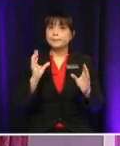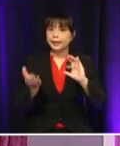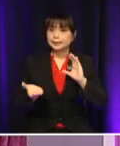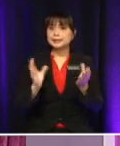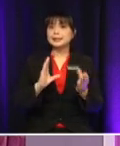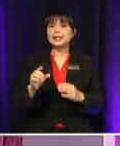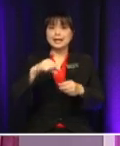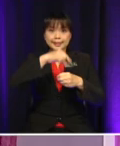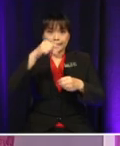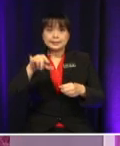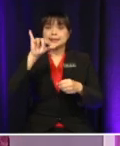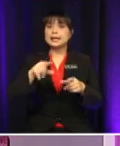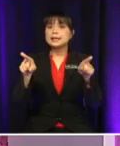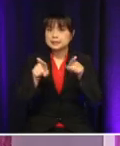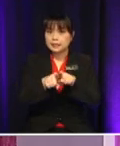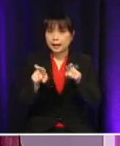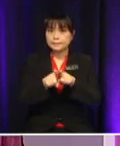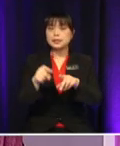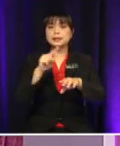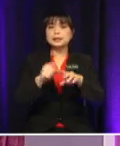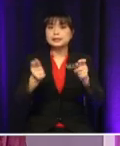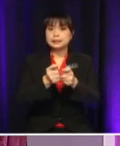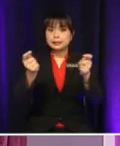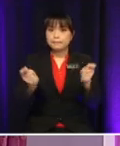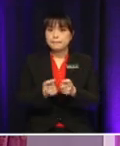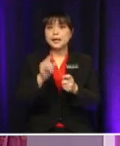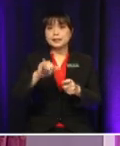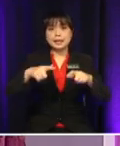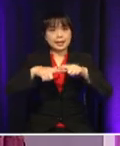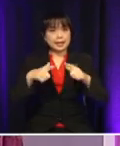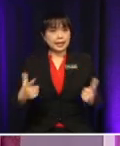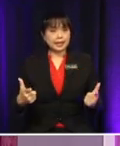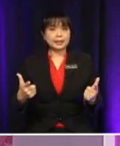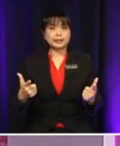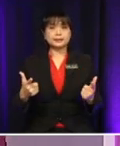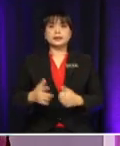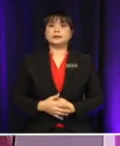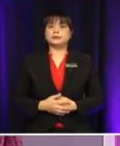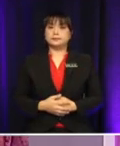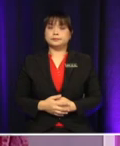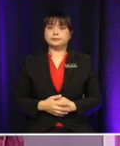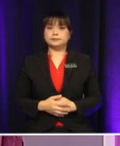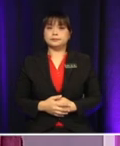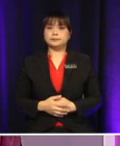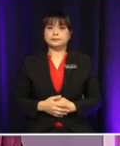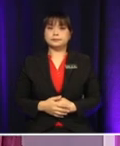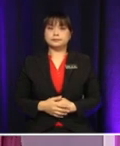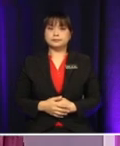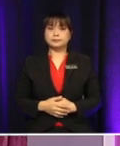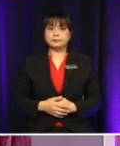sama di tempat yang berlainan jangan bandingkan guys yang berbeda di tempat yang sama